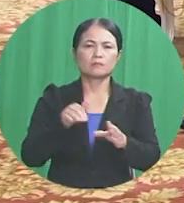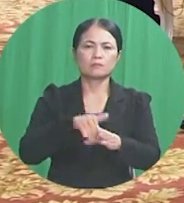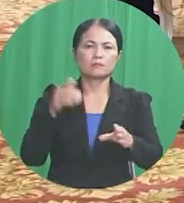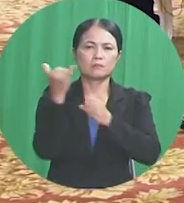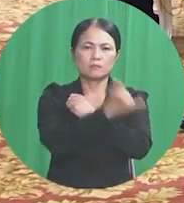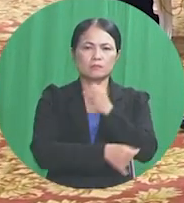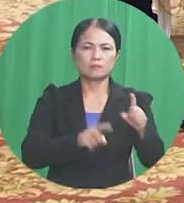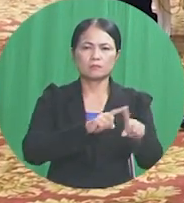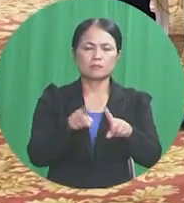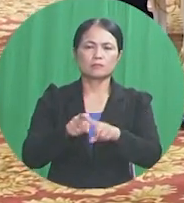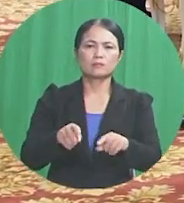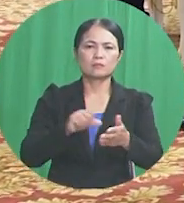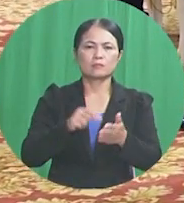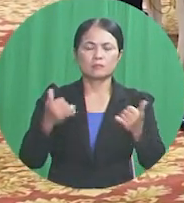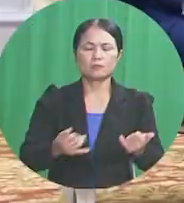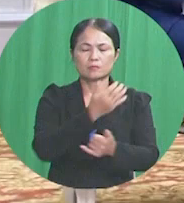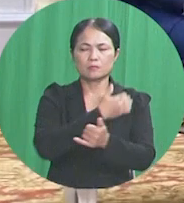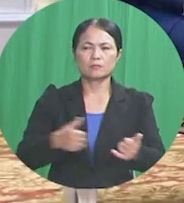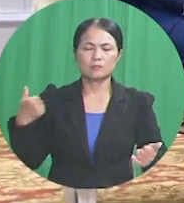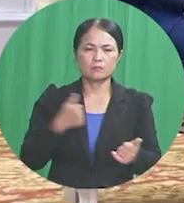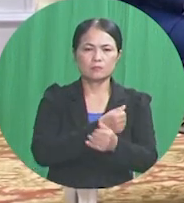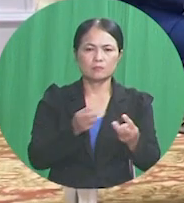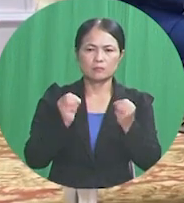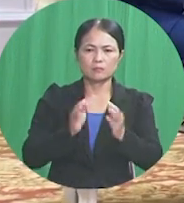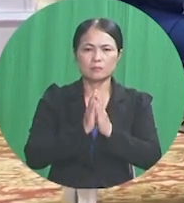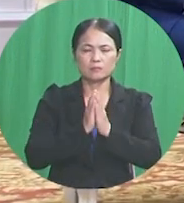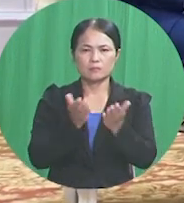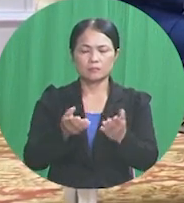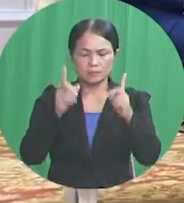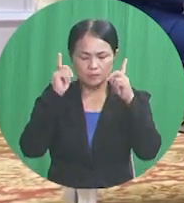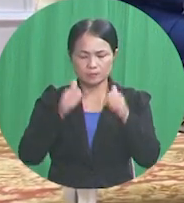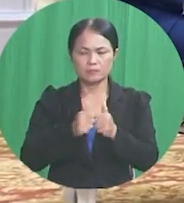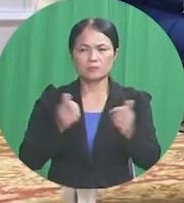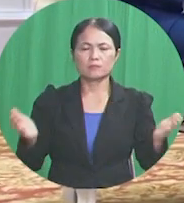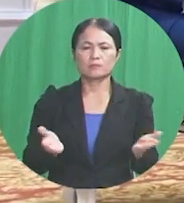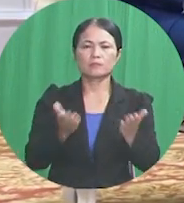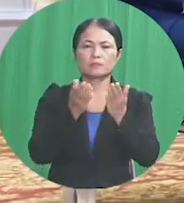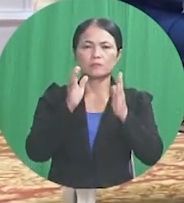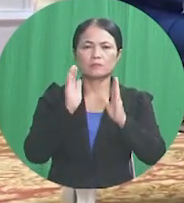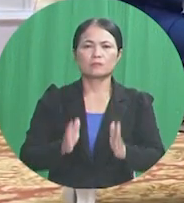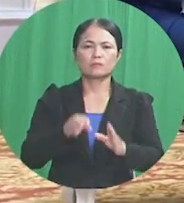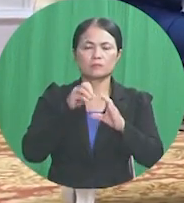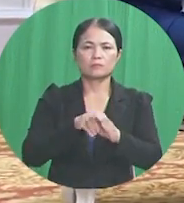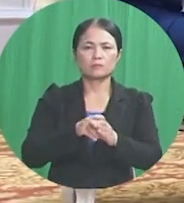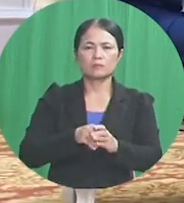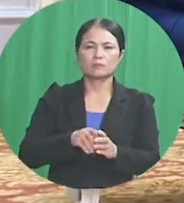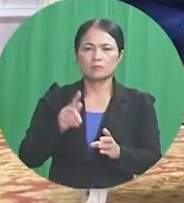ดติขนมในนี้สำหรับเดโจนิยุรัฐมนตรีบานสนาสมไอจอดอมเลือกตึกจัดออยแนววินิยกมาดิวปินัดเลือก